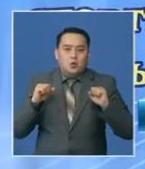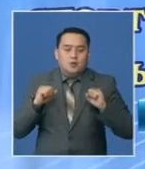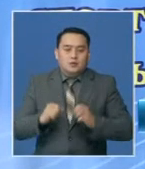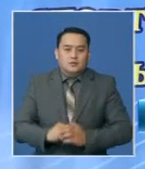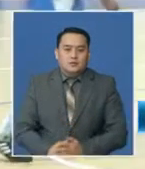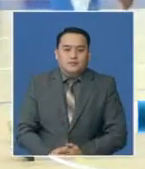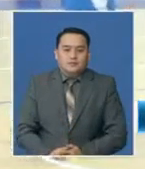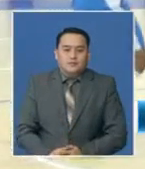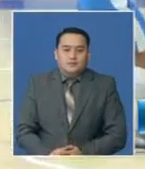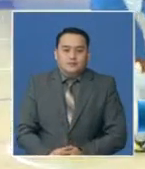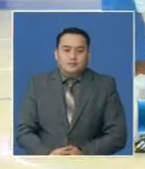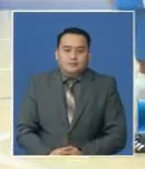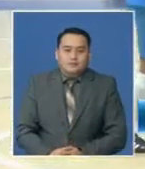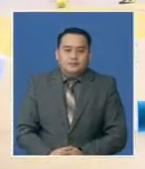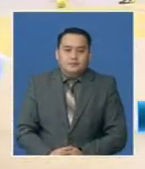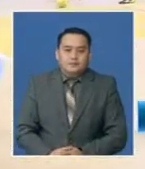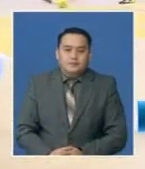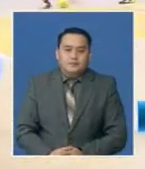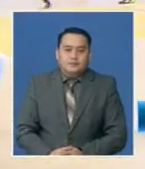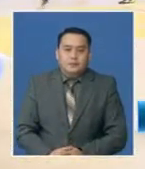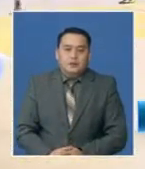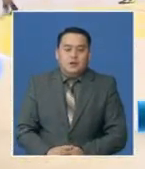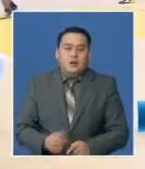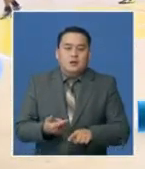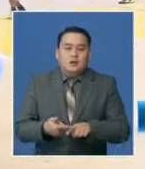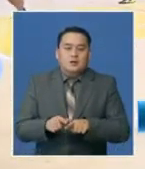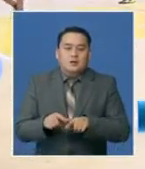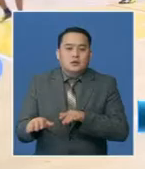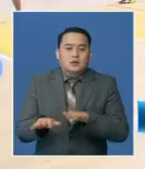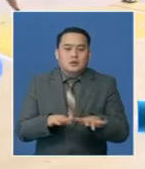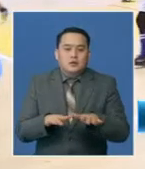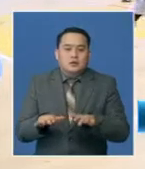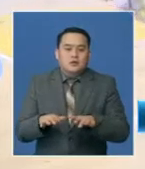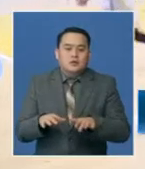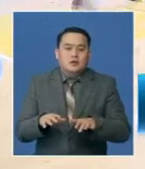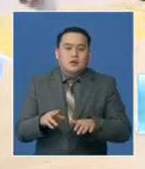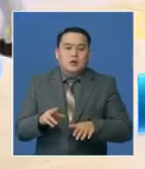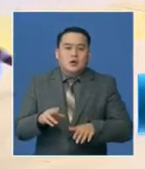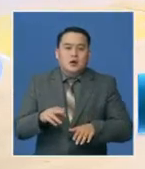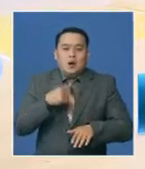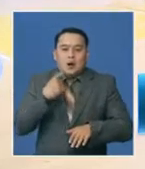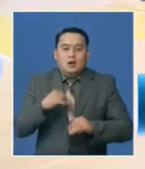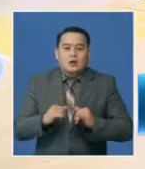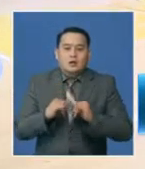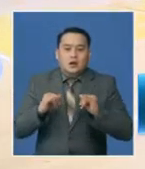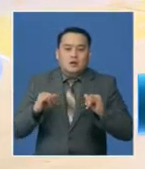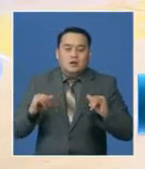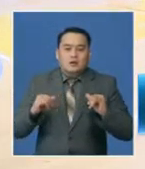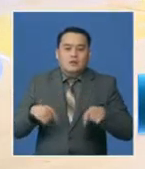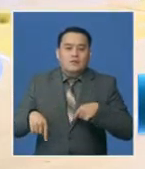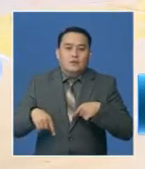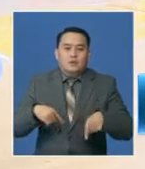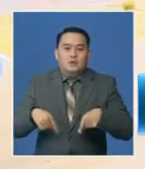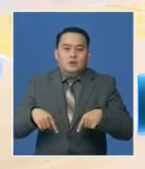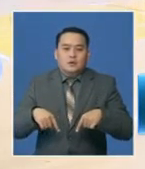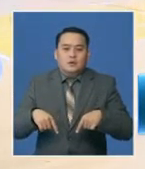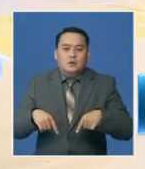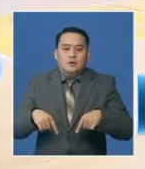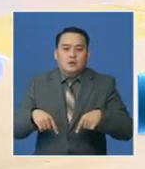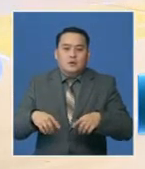турнира – пропаганда здорового образа жизни и личный пример для молодежи. Вместе с тем, спортивные организации выступают за